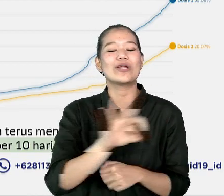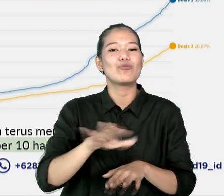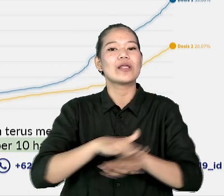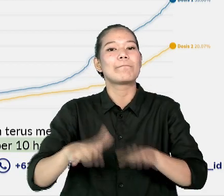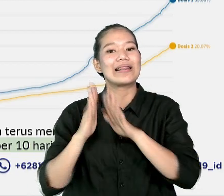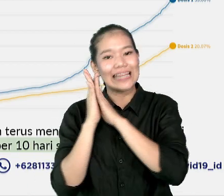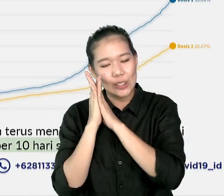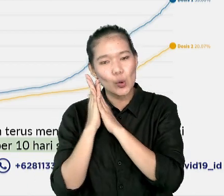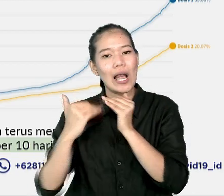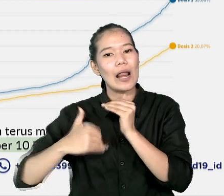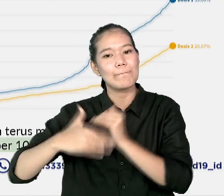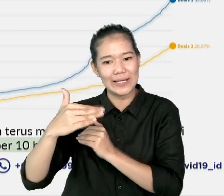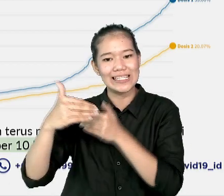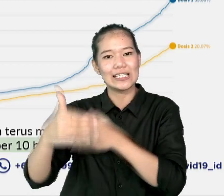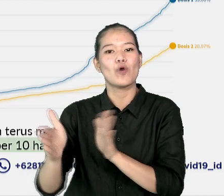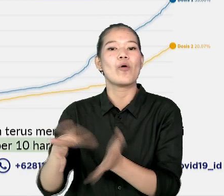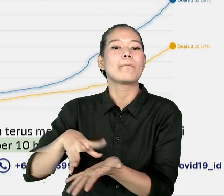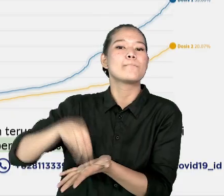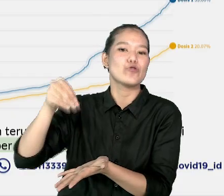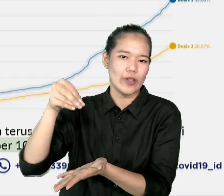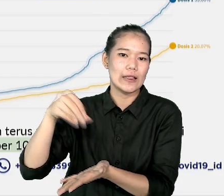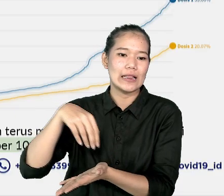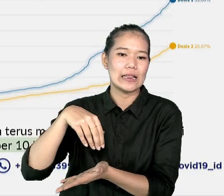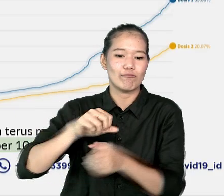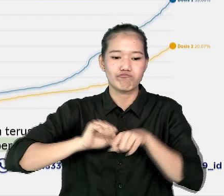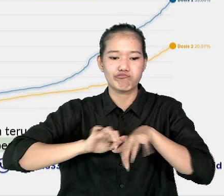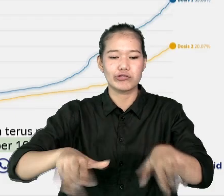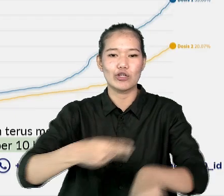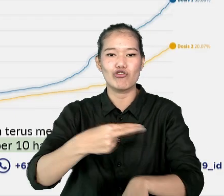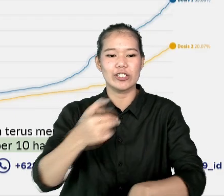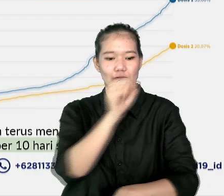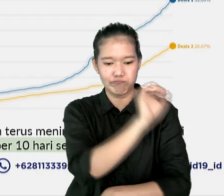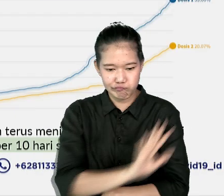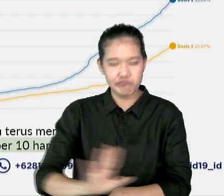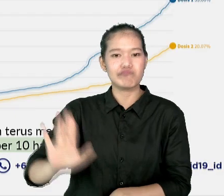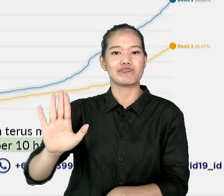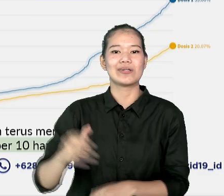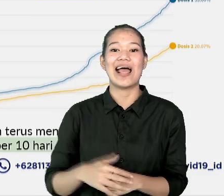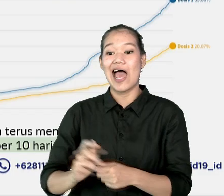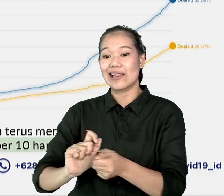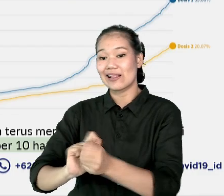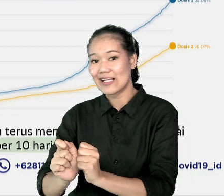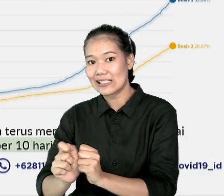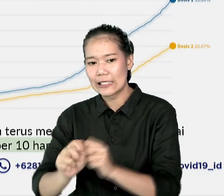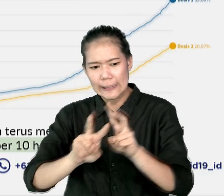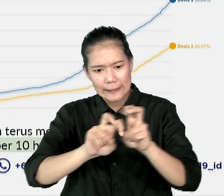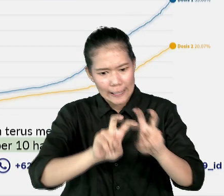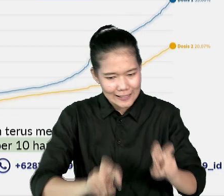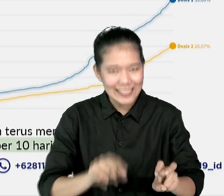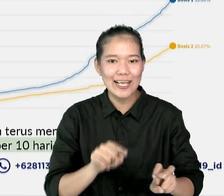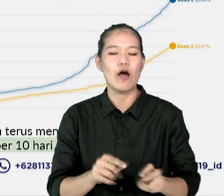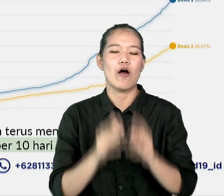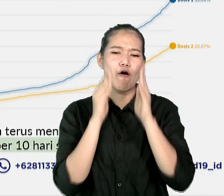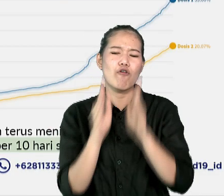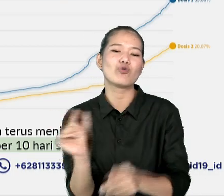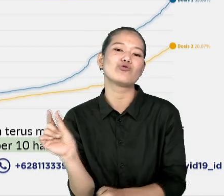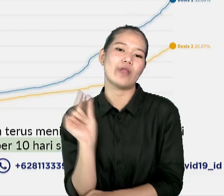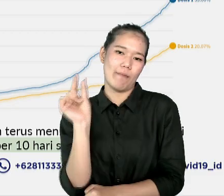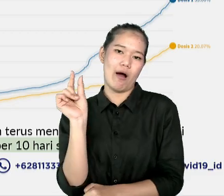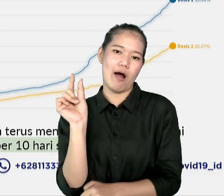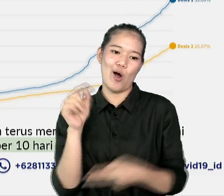tidur di tempat isolasi terpusat di seluruh Indonesia. Testing dan tracing juga menjadi fokus